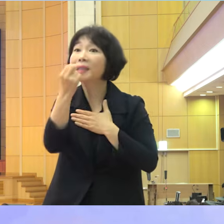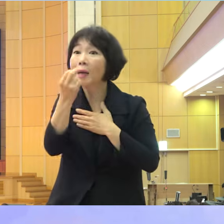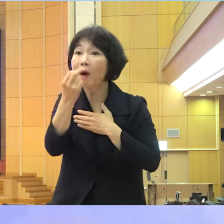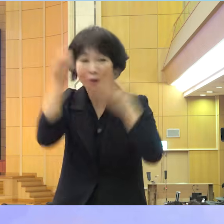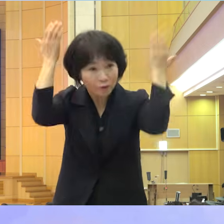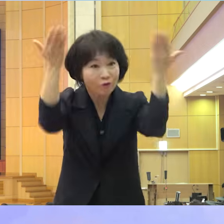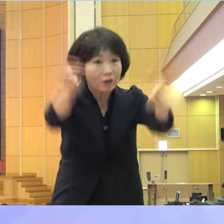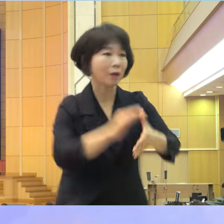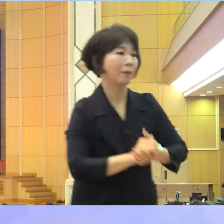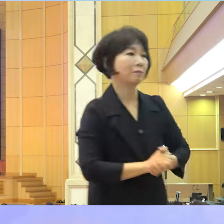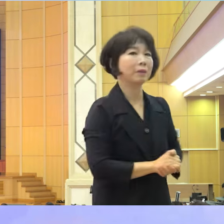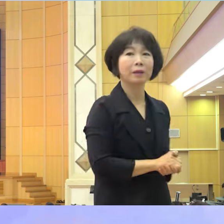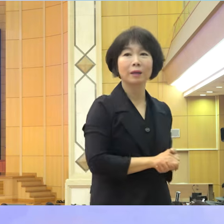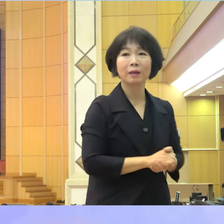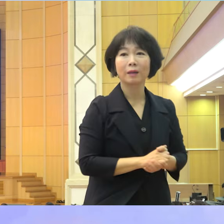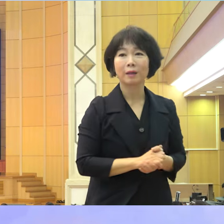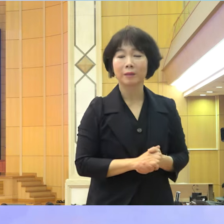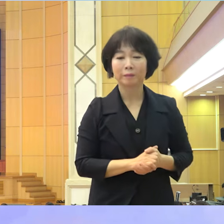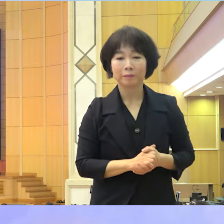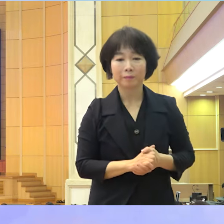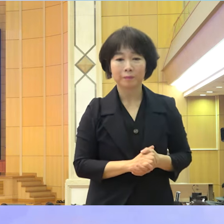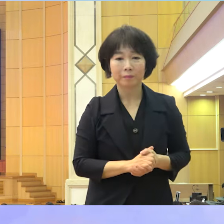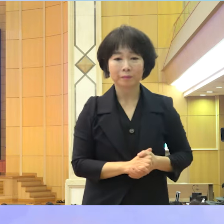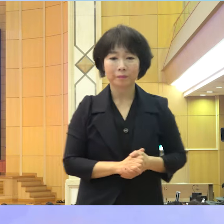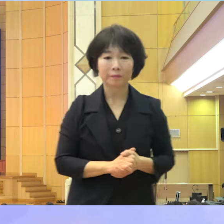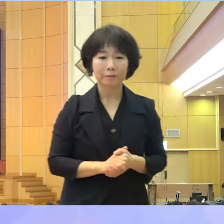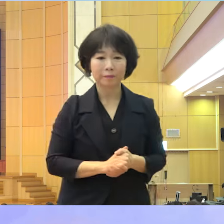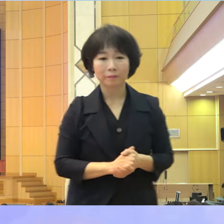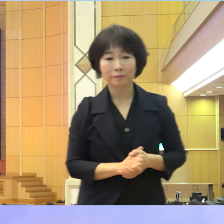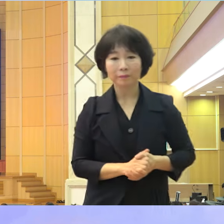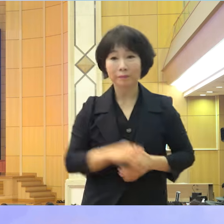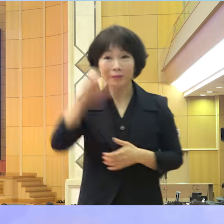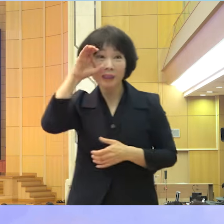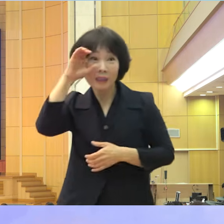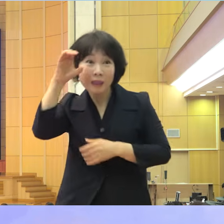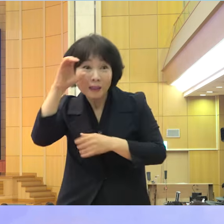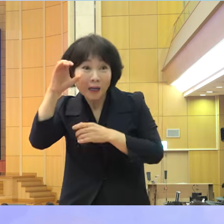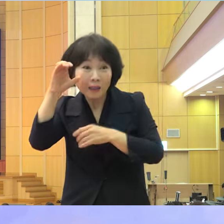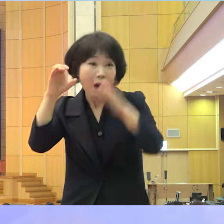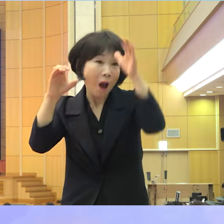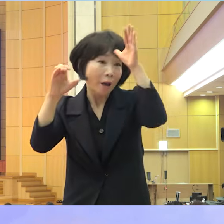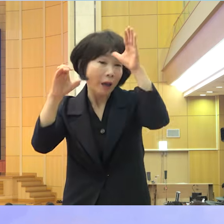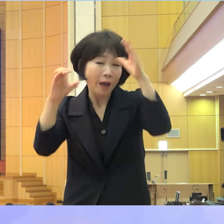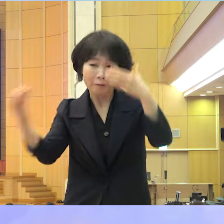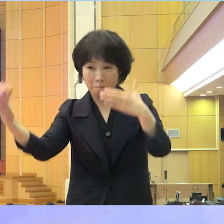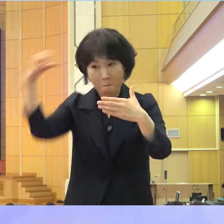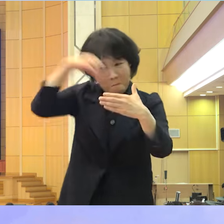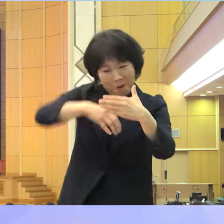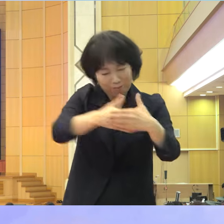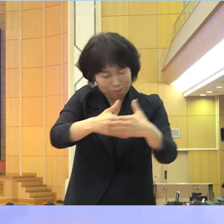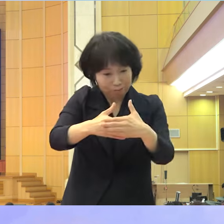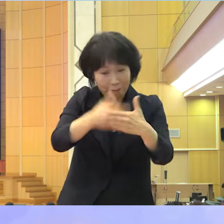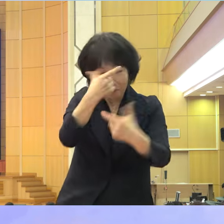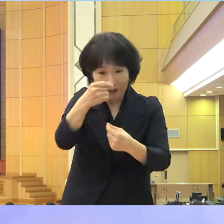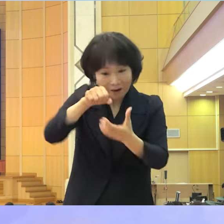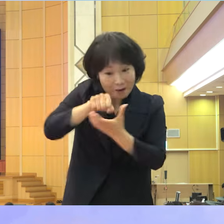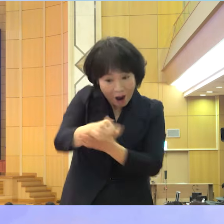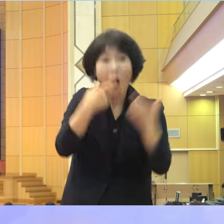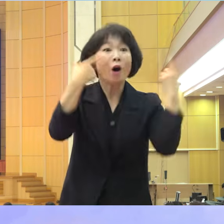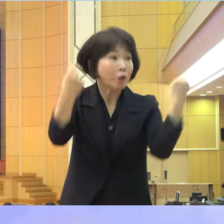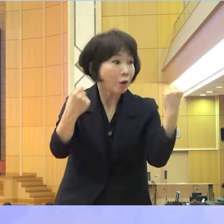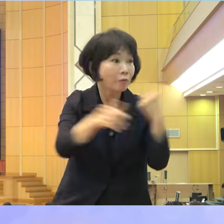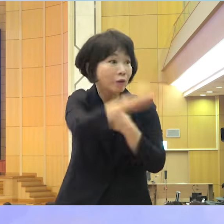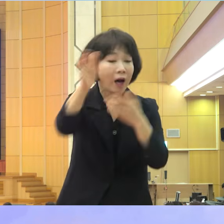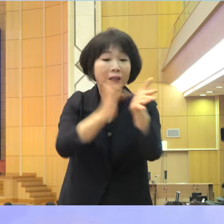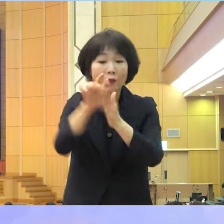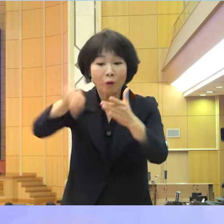겁니다. 할렐루야. 암탉 품 안에 들어오게 되면 병아리로 태어나는 것처럼 예수 안에